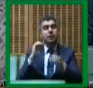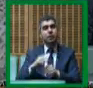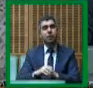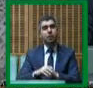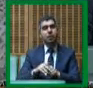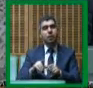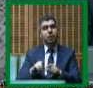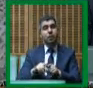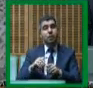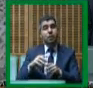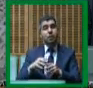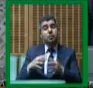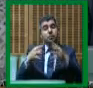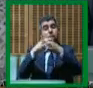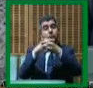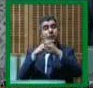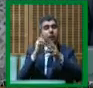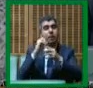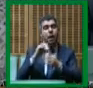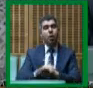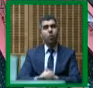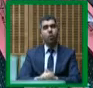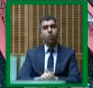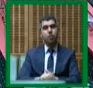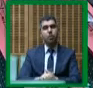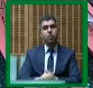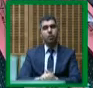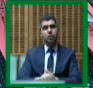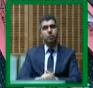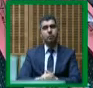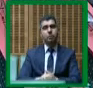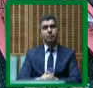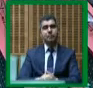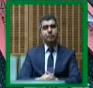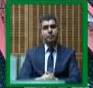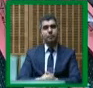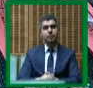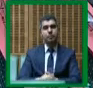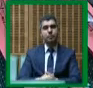فريق التحالف الاشتراكي. تفضل سيد المستشار.